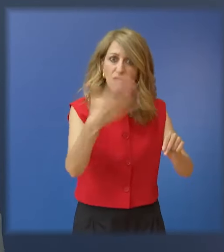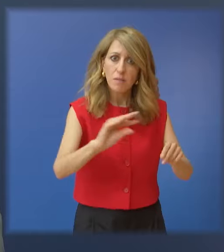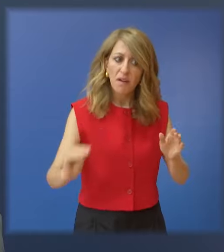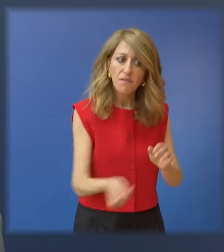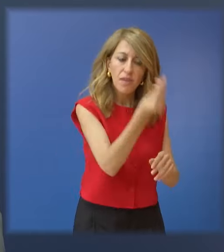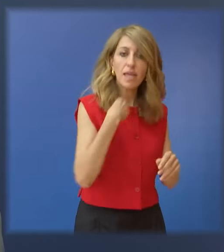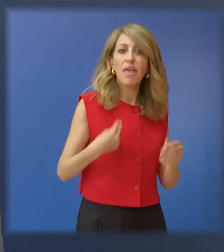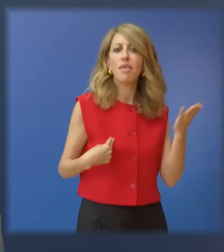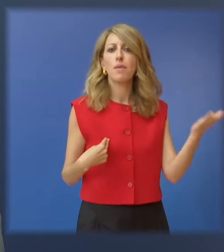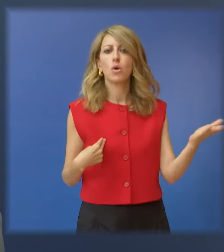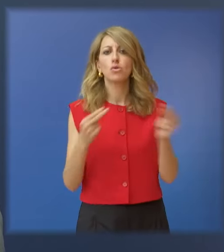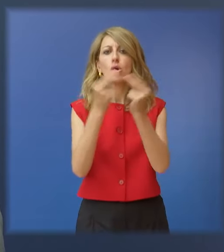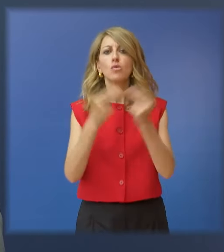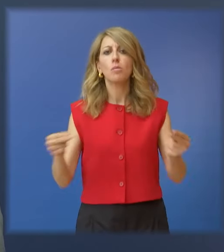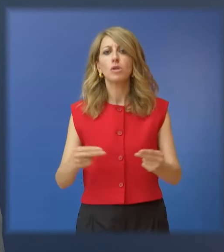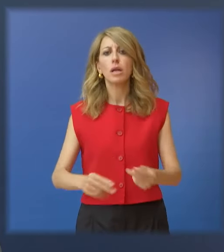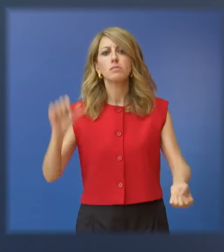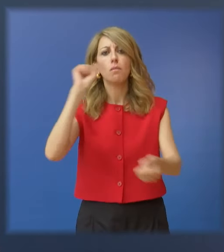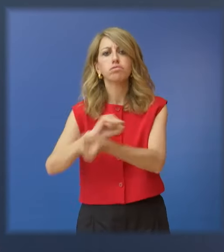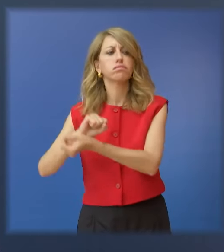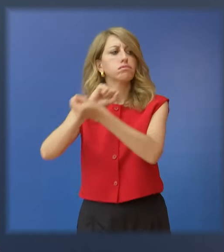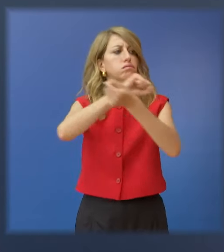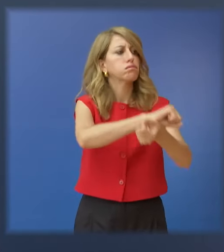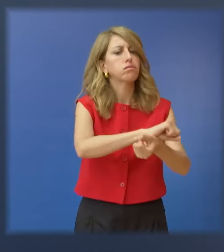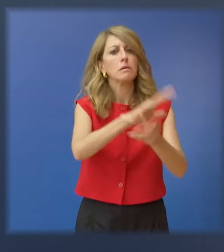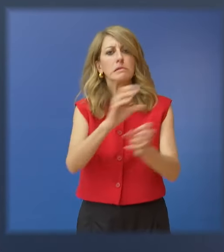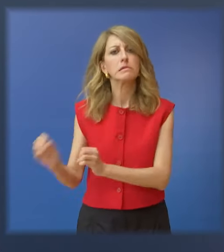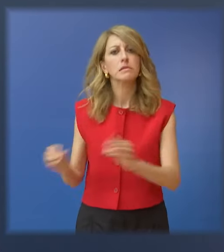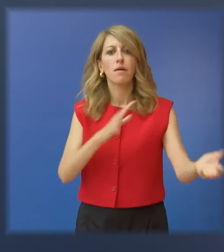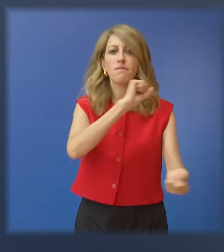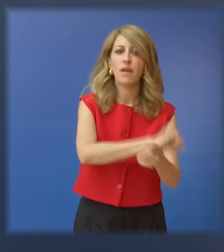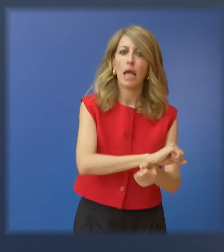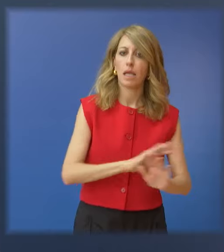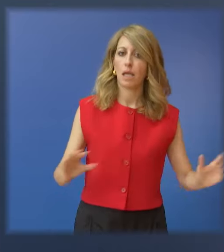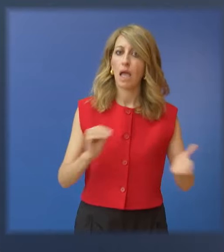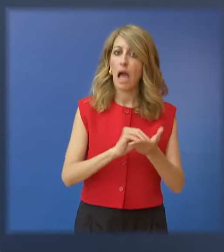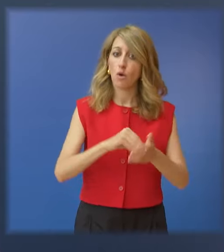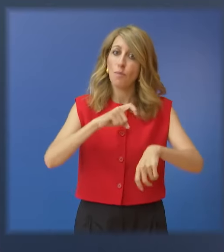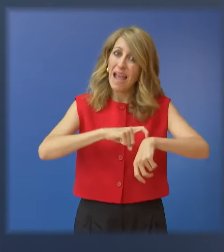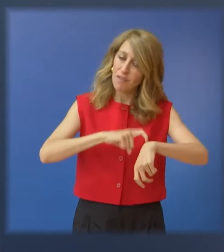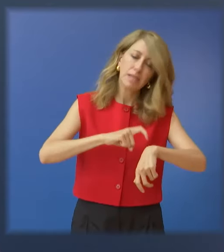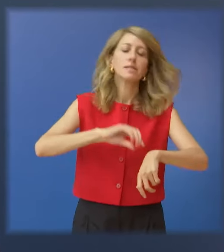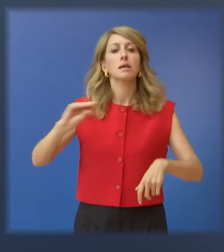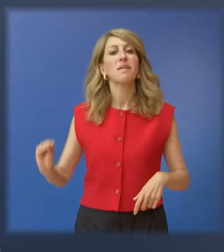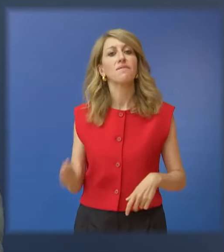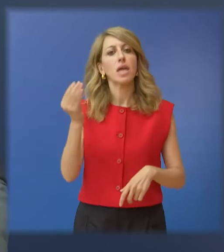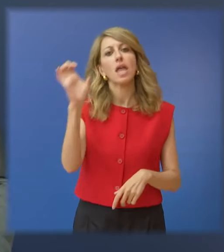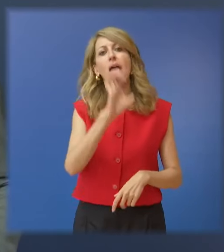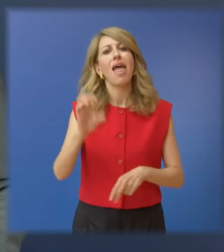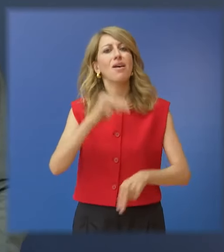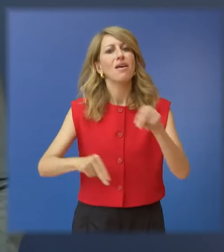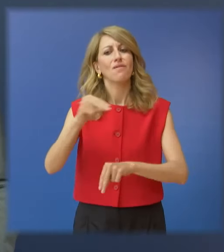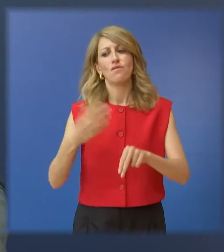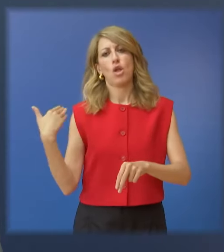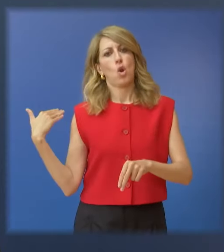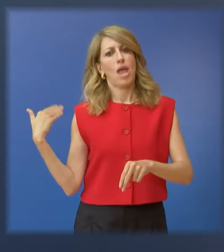ένας εκ των εκπροσώπων των ελλήνων σστο ευρωκοινοβούλιο περιμένουμε την απόφαση θα τη σχολιάσουμε προφανώς